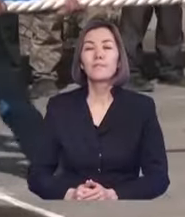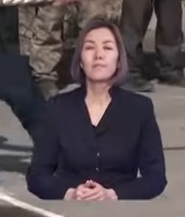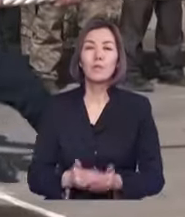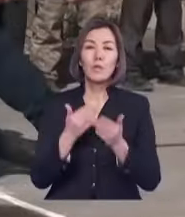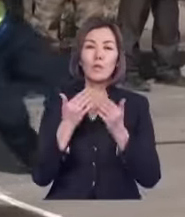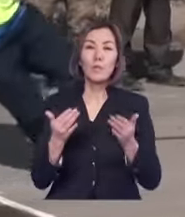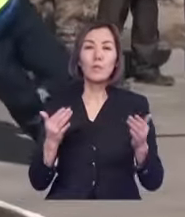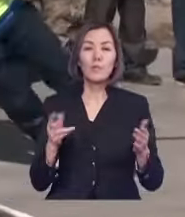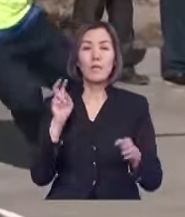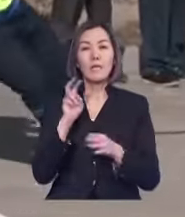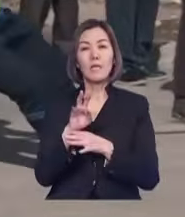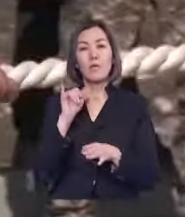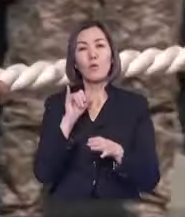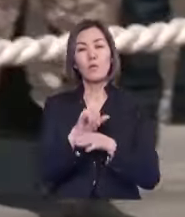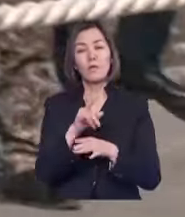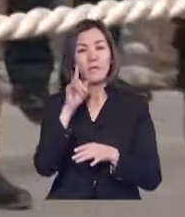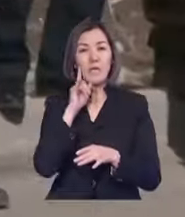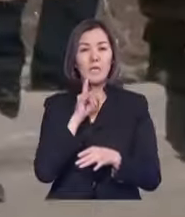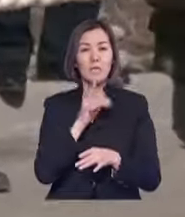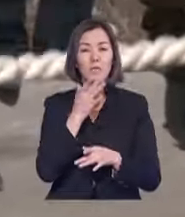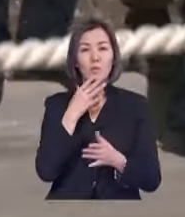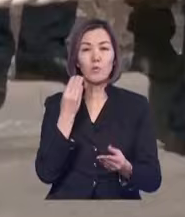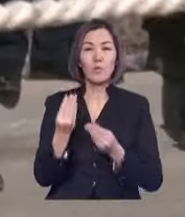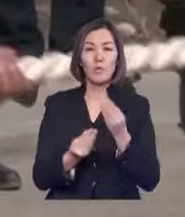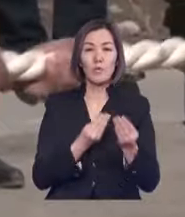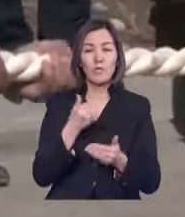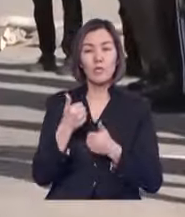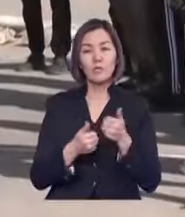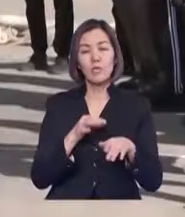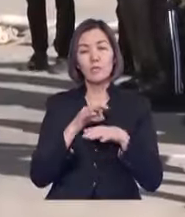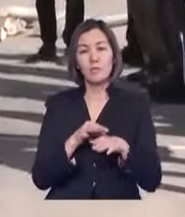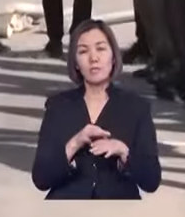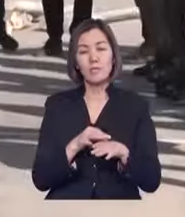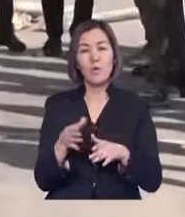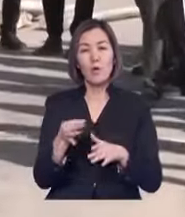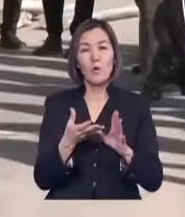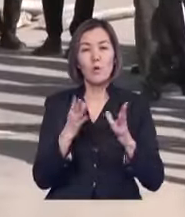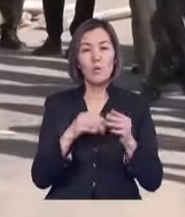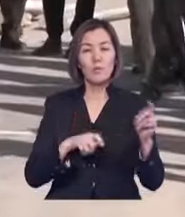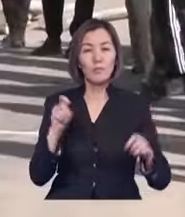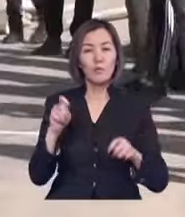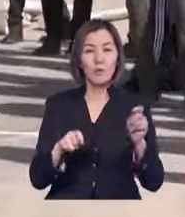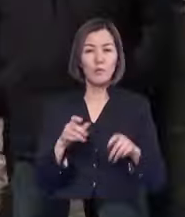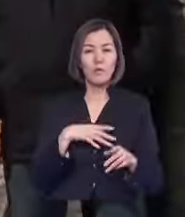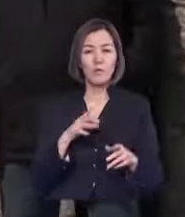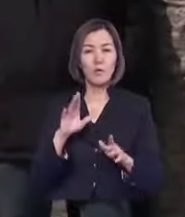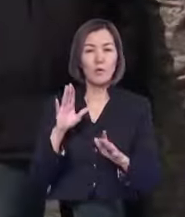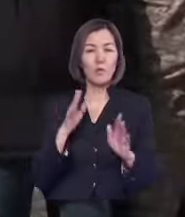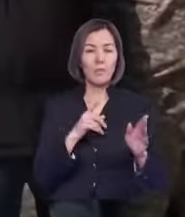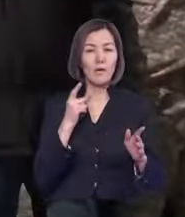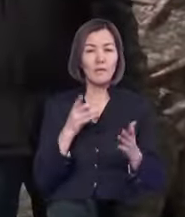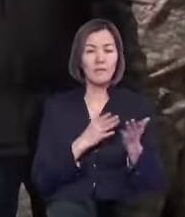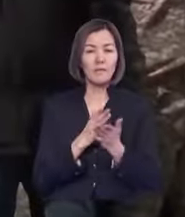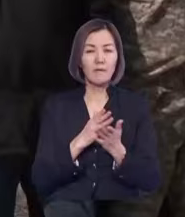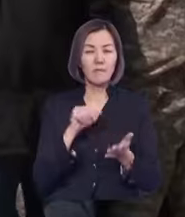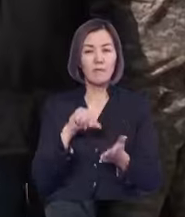Көрмеден соң келген қонақтардың назарына Қазақтың ұлттық ойындарынан турнир ұйымдастырылып, оған облыстың түрлі аудандарынан келген орман шаруашылығы